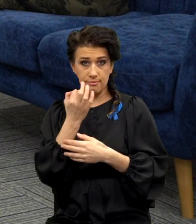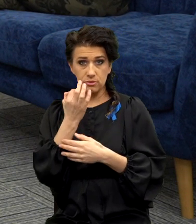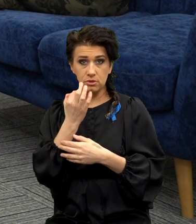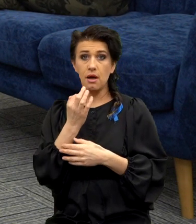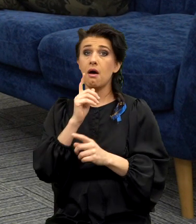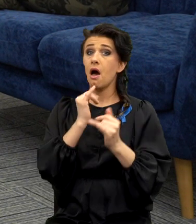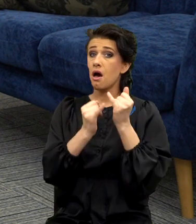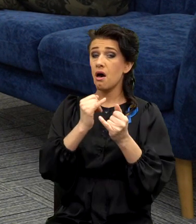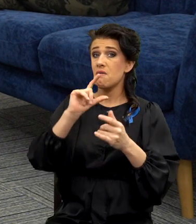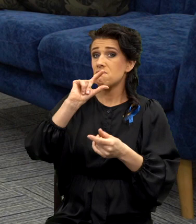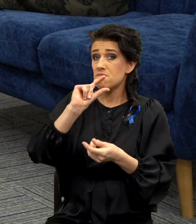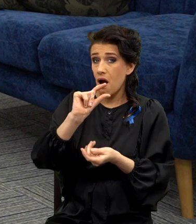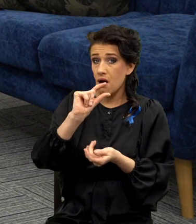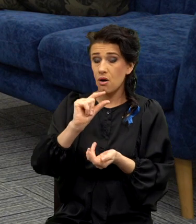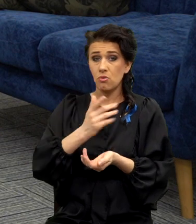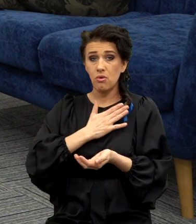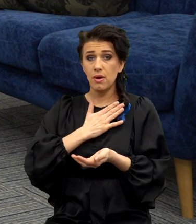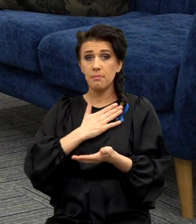życia, funkcjonowania, zdrowia.